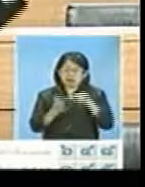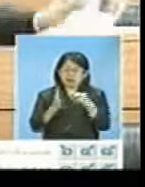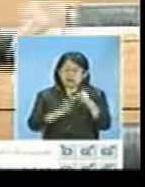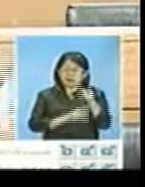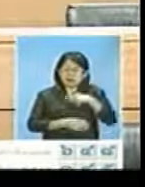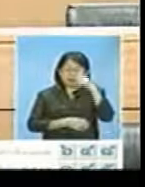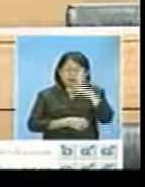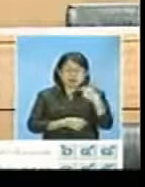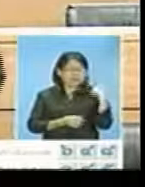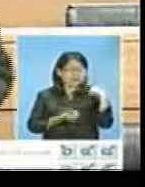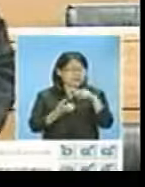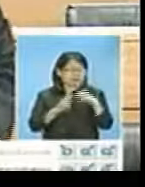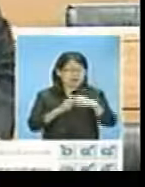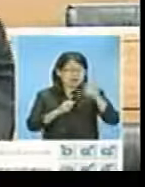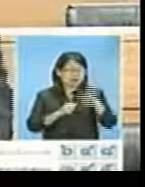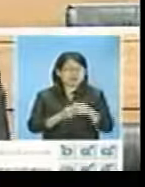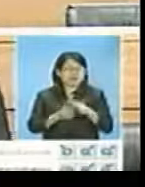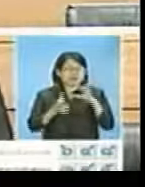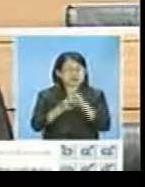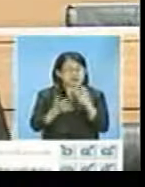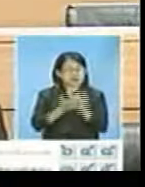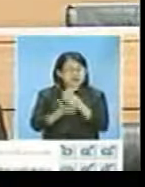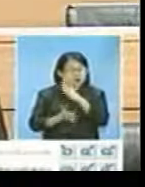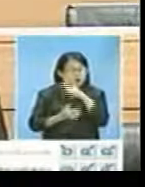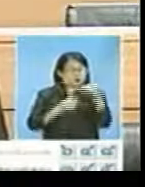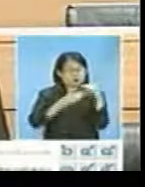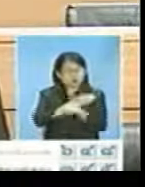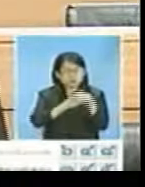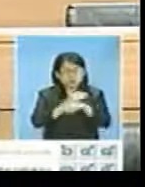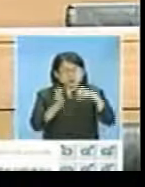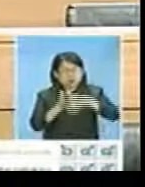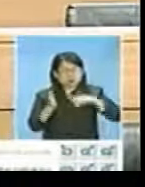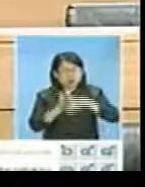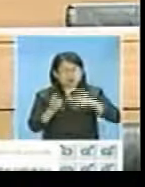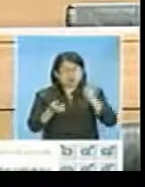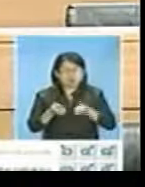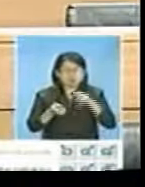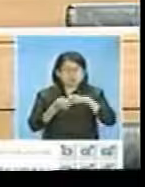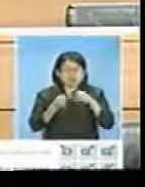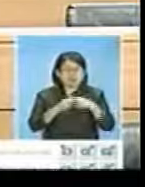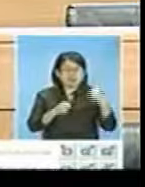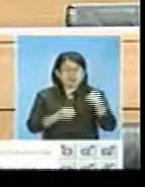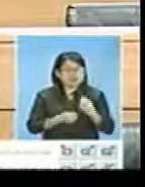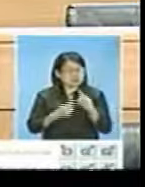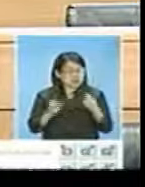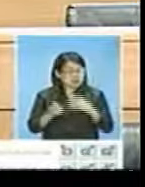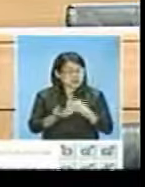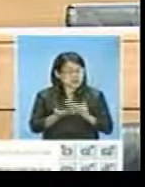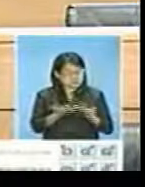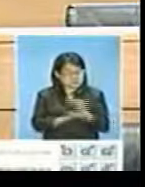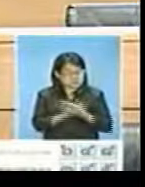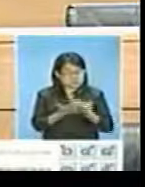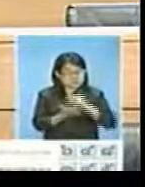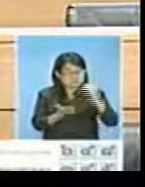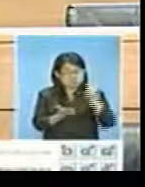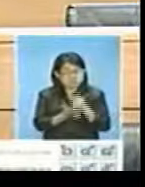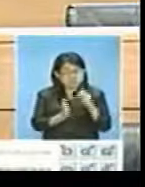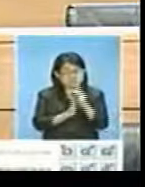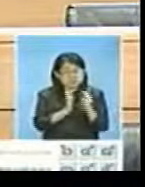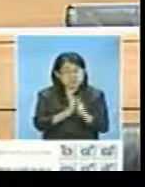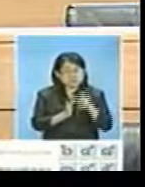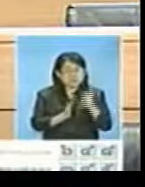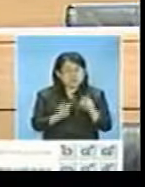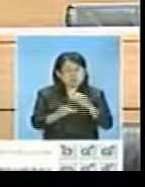ศไทยมันต้องมีปัญหาจริงๆเรื่องทุจริตต้องมีปัญหาจริงๆเพราะฉะนั้นถ้าเราจะเขียนรัฐธรรมนูญป้องกันการทุจริตได้มัน